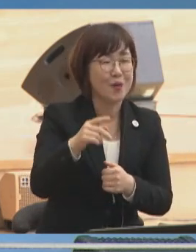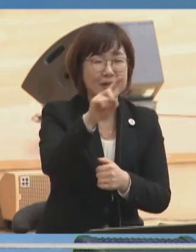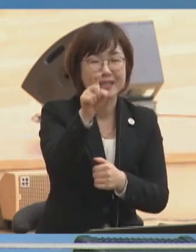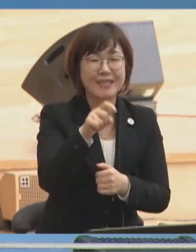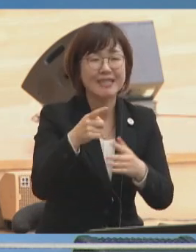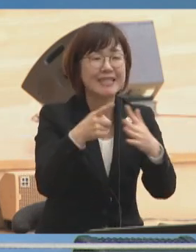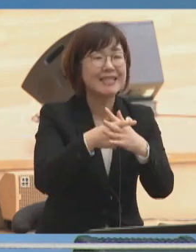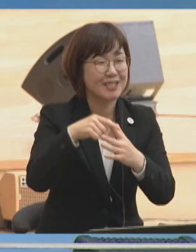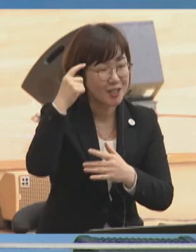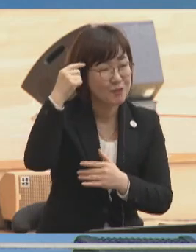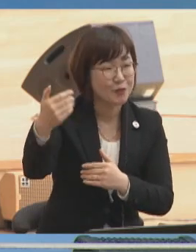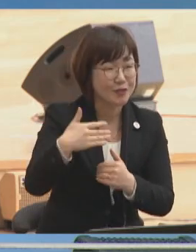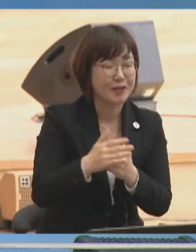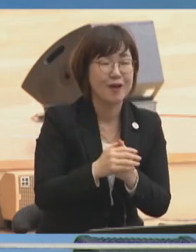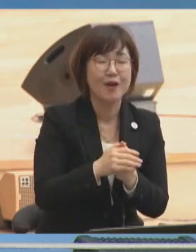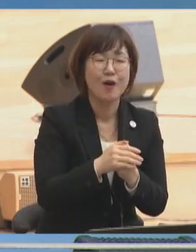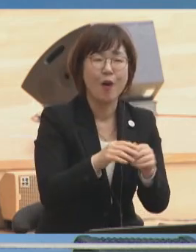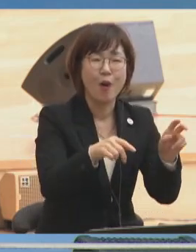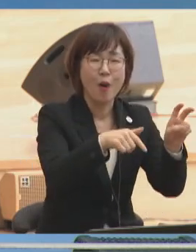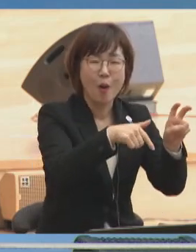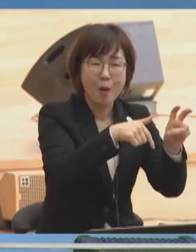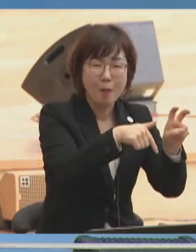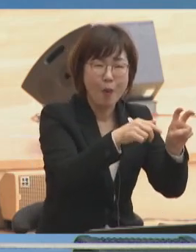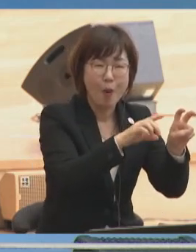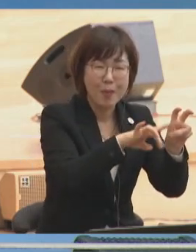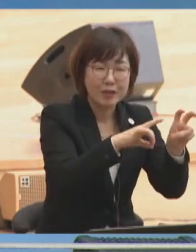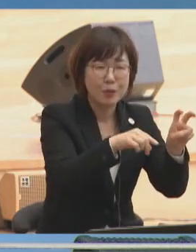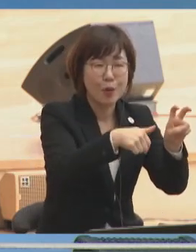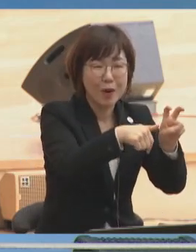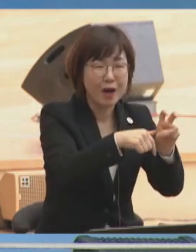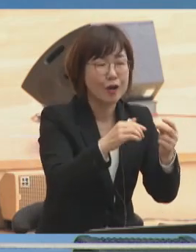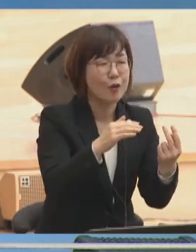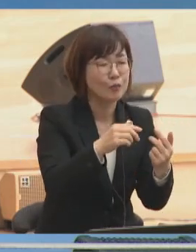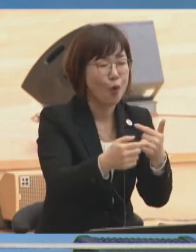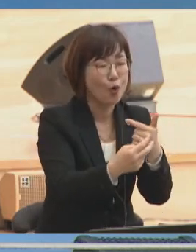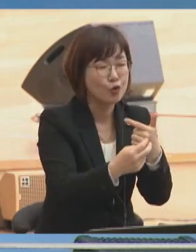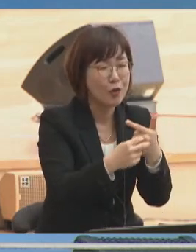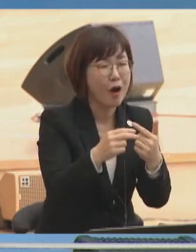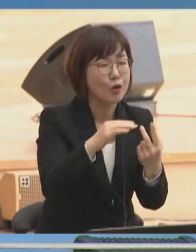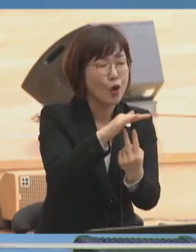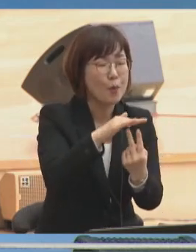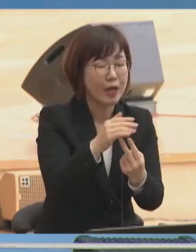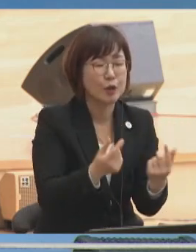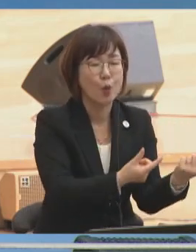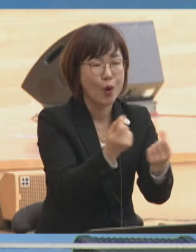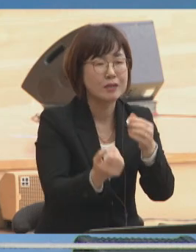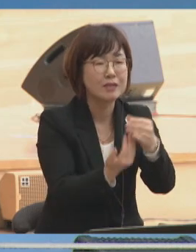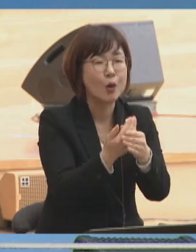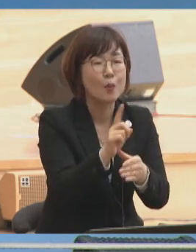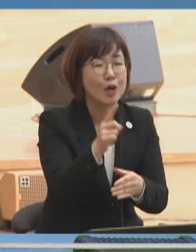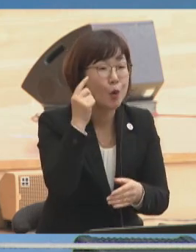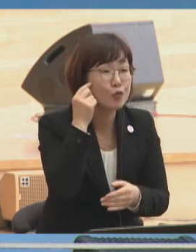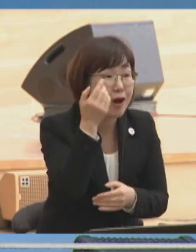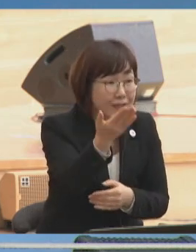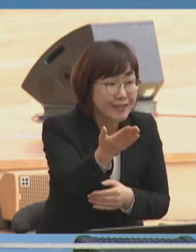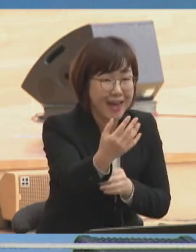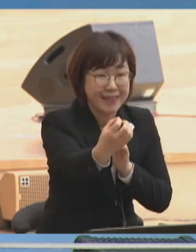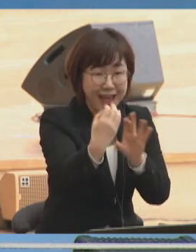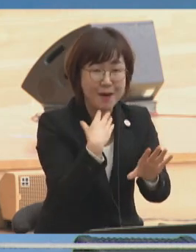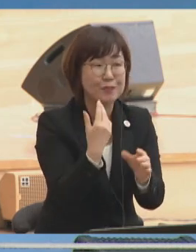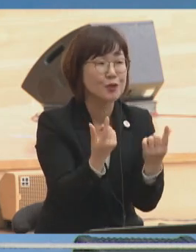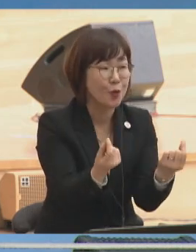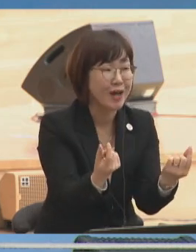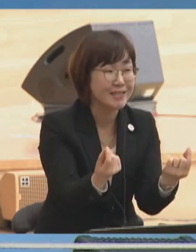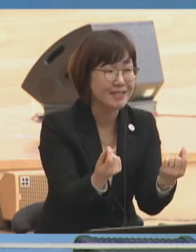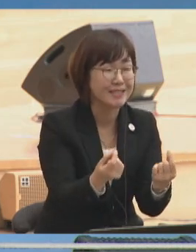그러면서 마태, 마가, 누가, 요한 사복음서에 동일하게 나오는 사건이 뭘까요? 여러분 오병이어 대답했잖아요. 똑같이 퀴즈를 했어요.